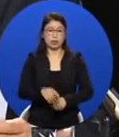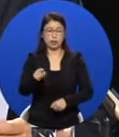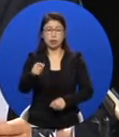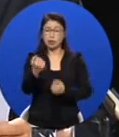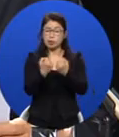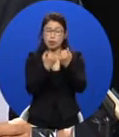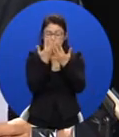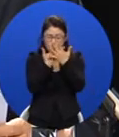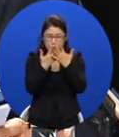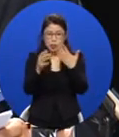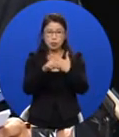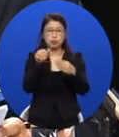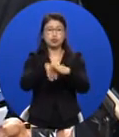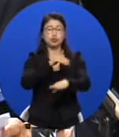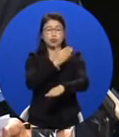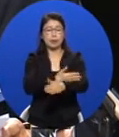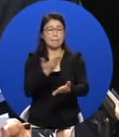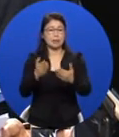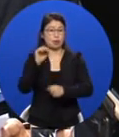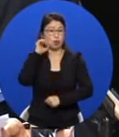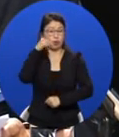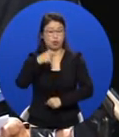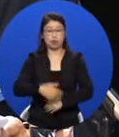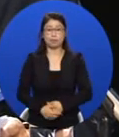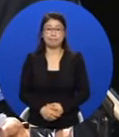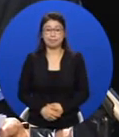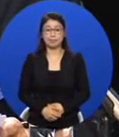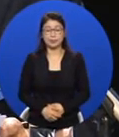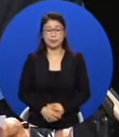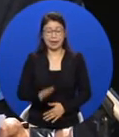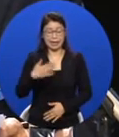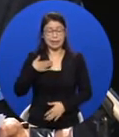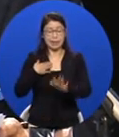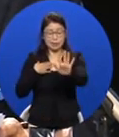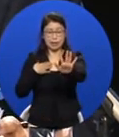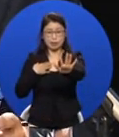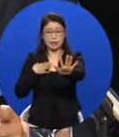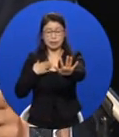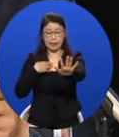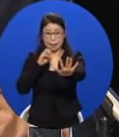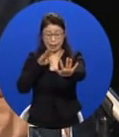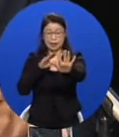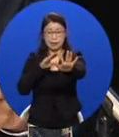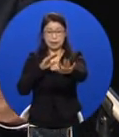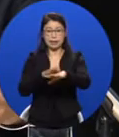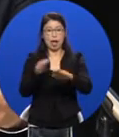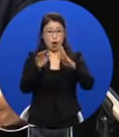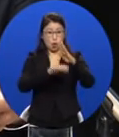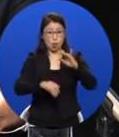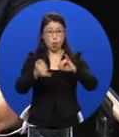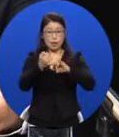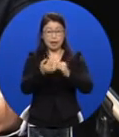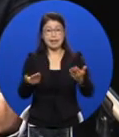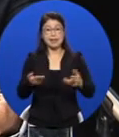하겠습니까? 예, 그런데 제가 하나만 더 말씀드릴게요. 그런데 저는 제가 말씀드릴게요. 공약하신